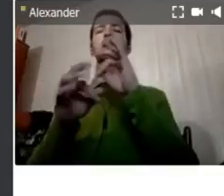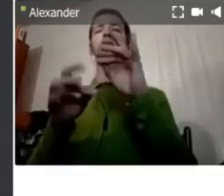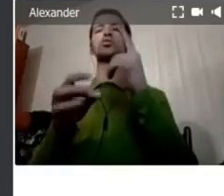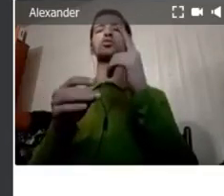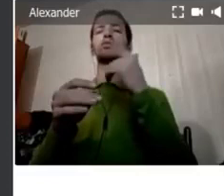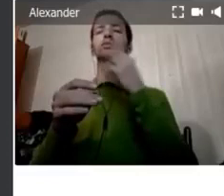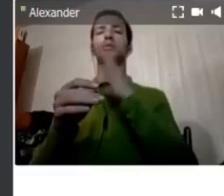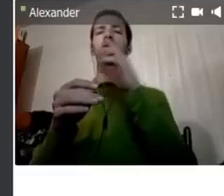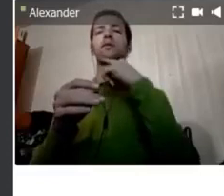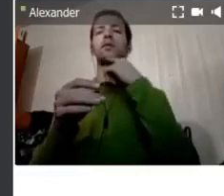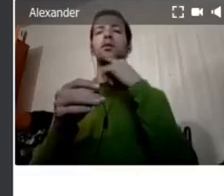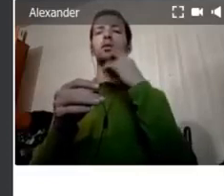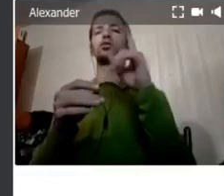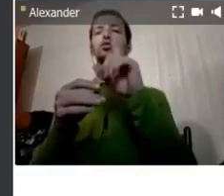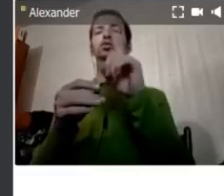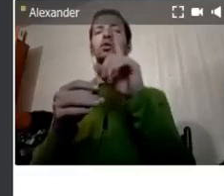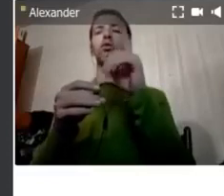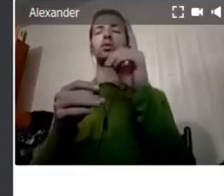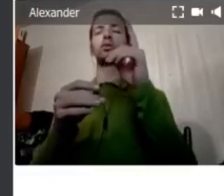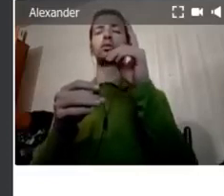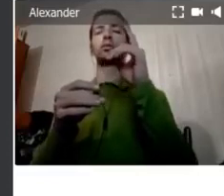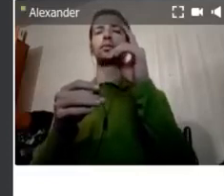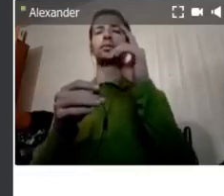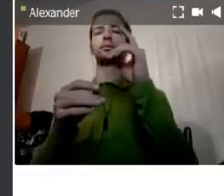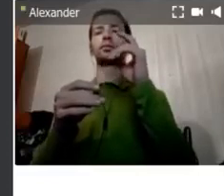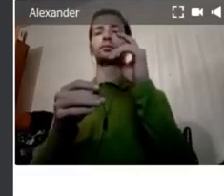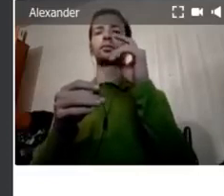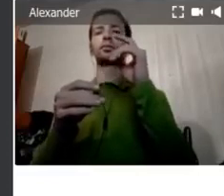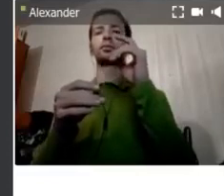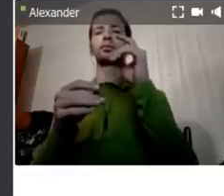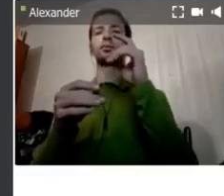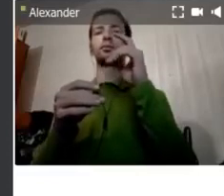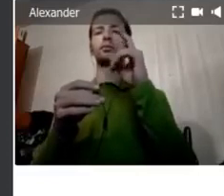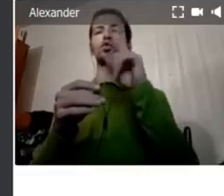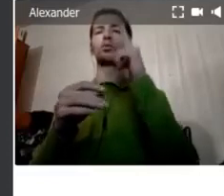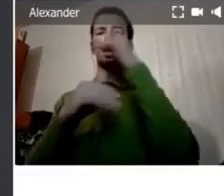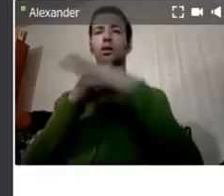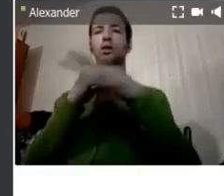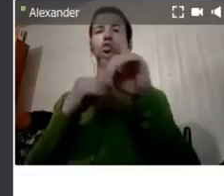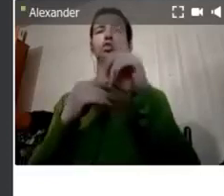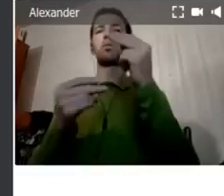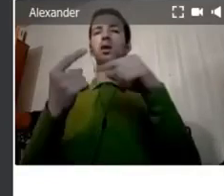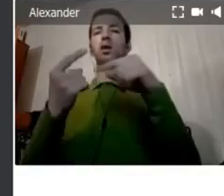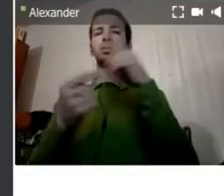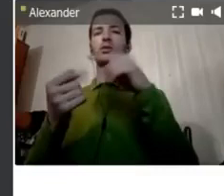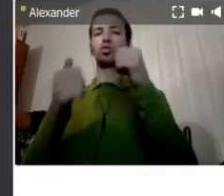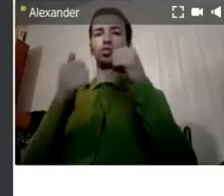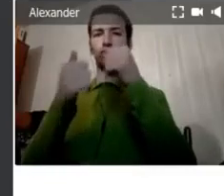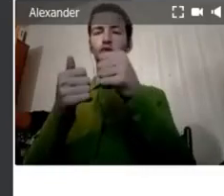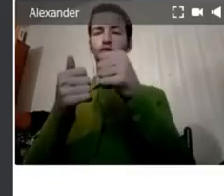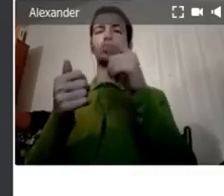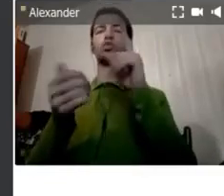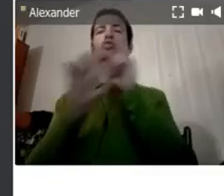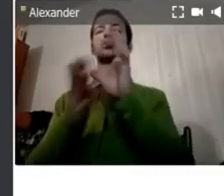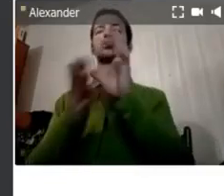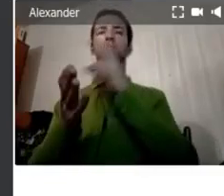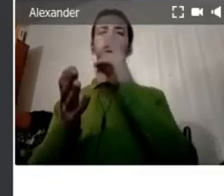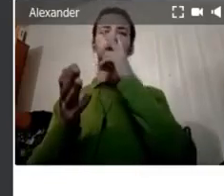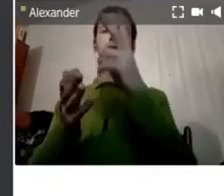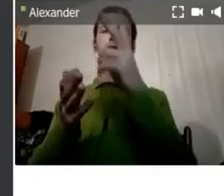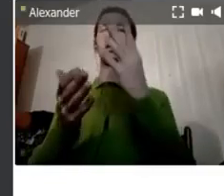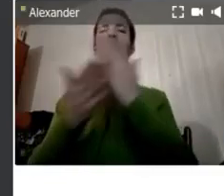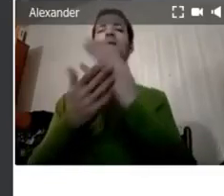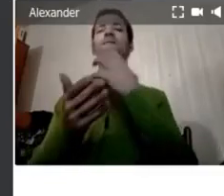который можно приобрести без участия в маркетинг-плане. Второе, вот я вам сейчас расскажу, это банк. Что такое банк? Да?